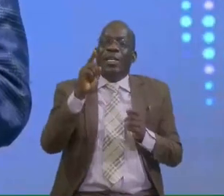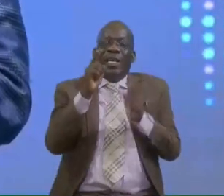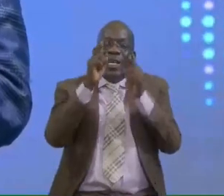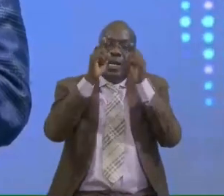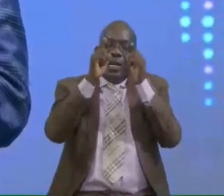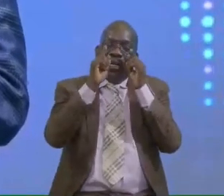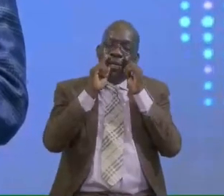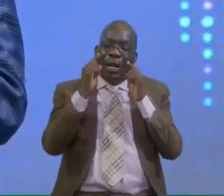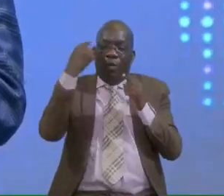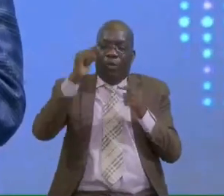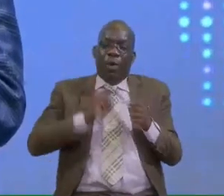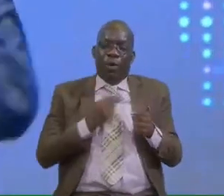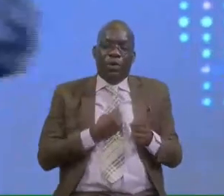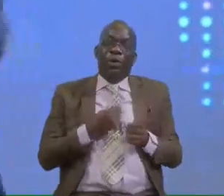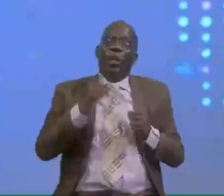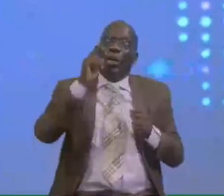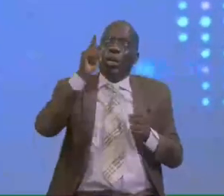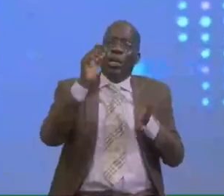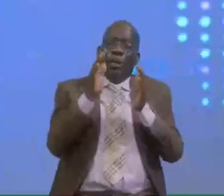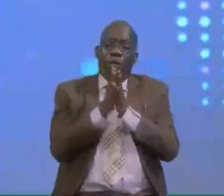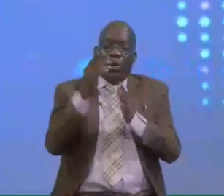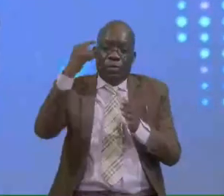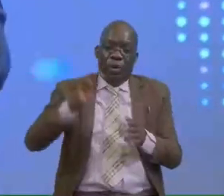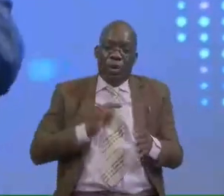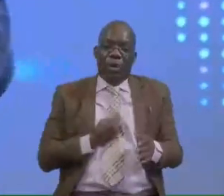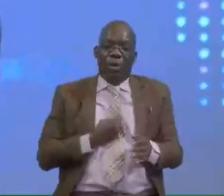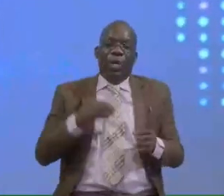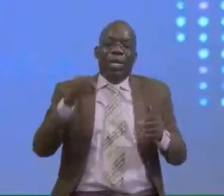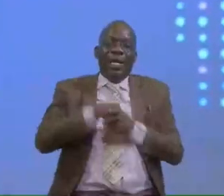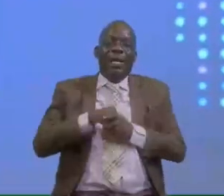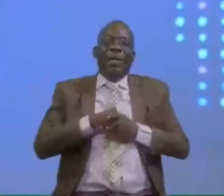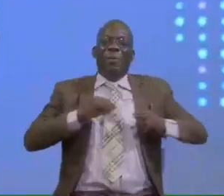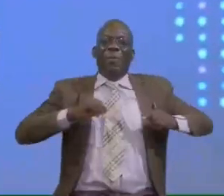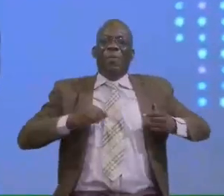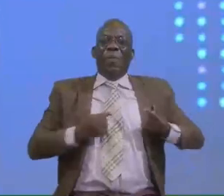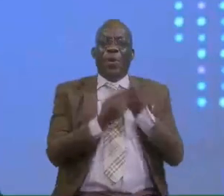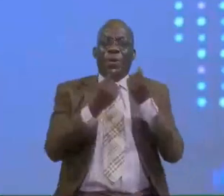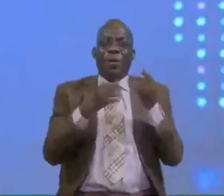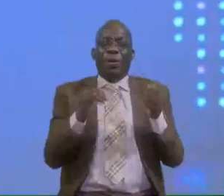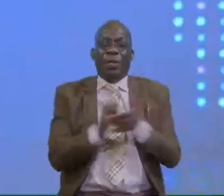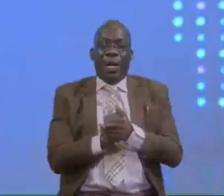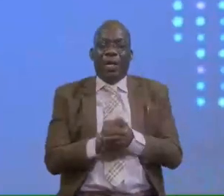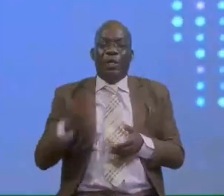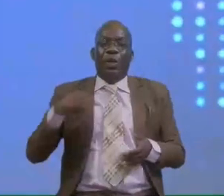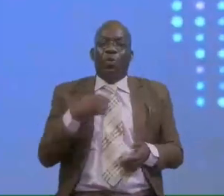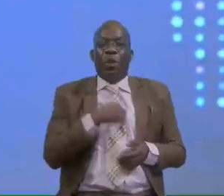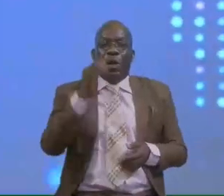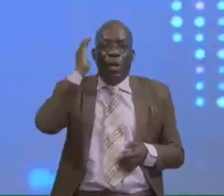Il dit soupir pour nous. Il prie pour nous. Dans l'agonie, pour que